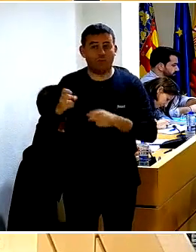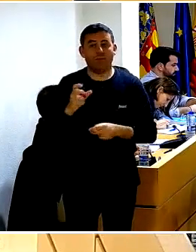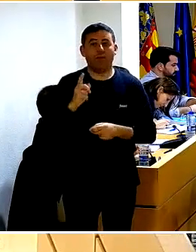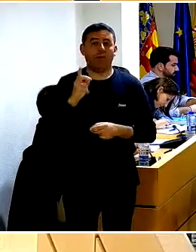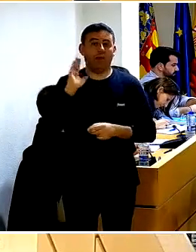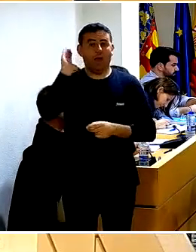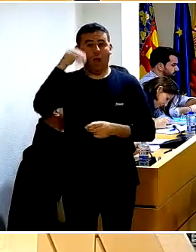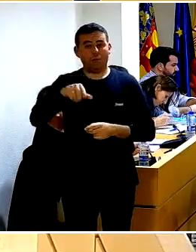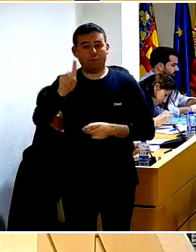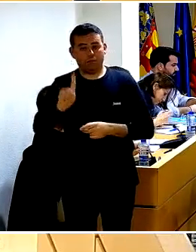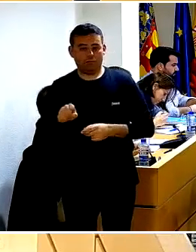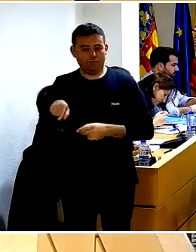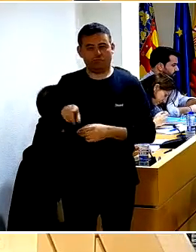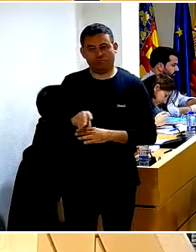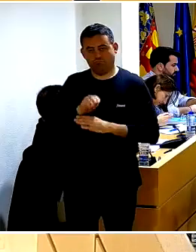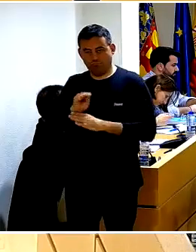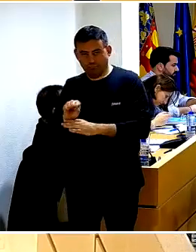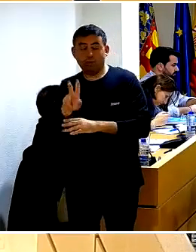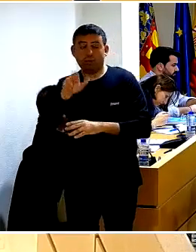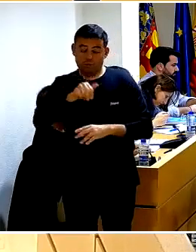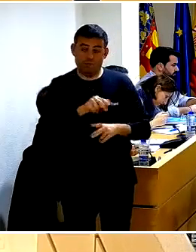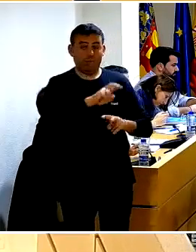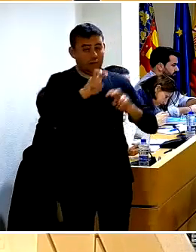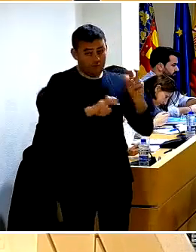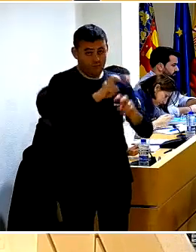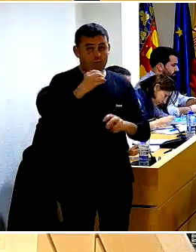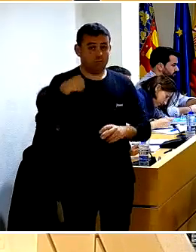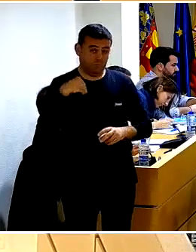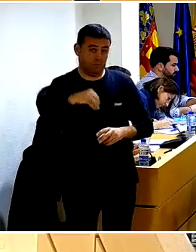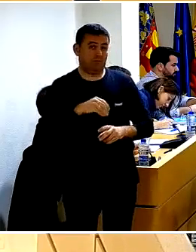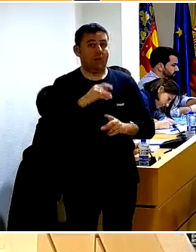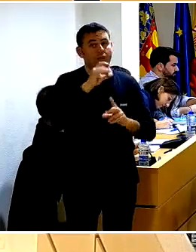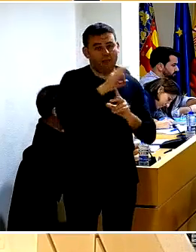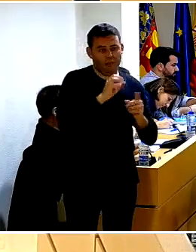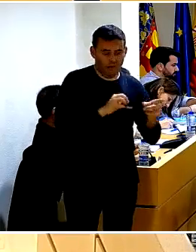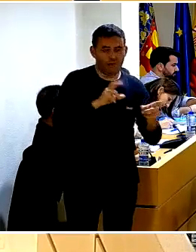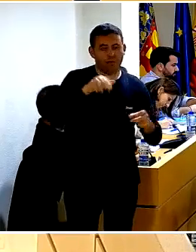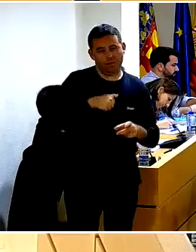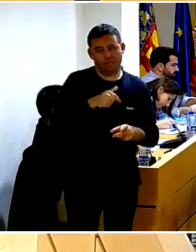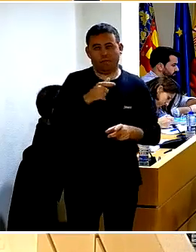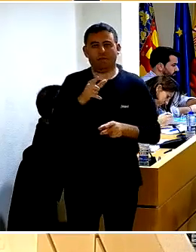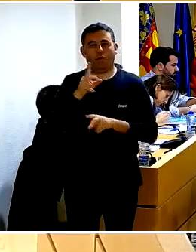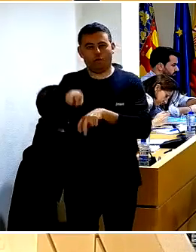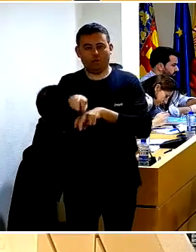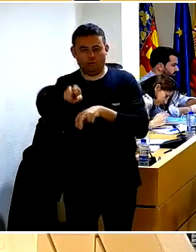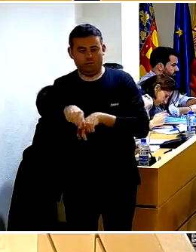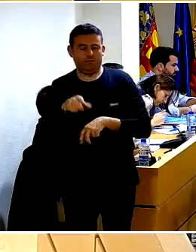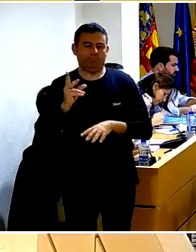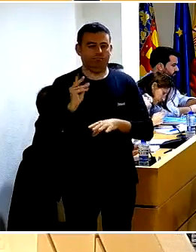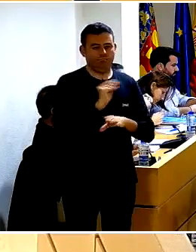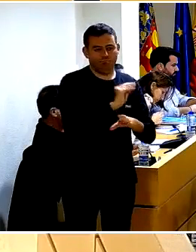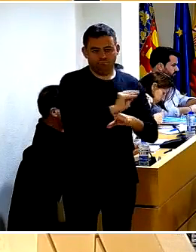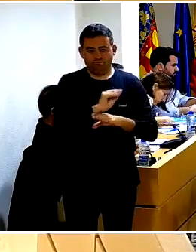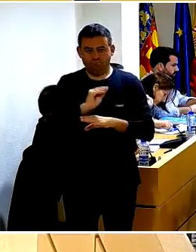les pròximes en les que s'està treballant en el IES La Sénia i el CEIP L'Horta. Dins de les nostres